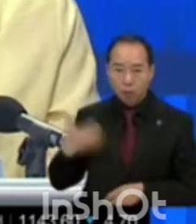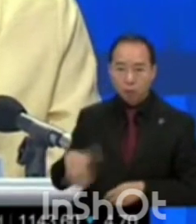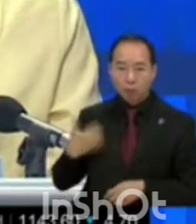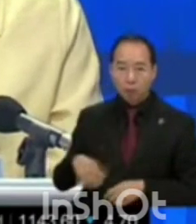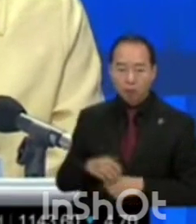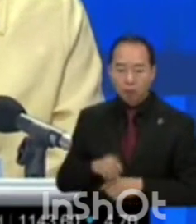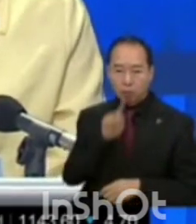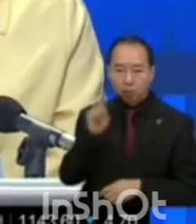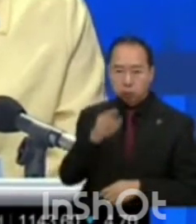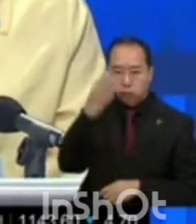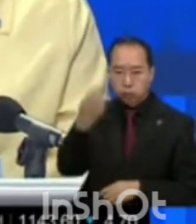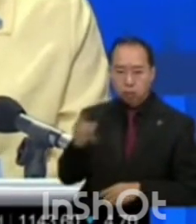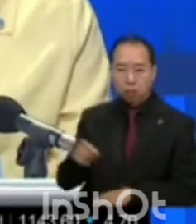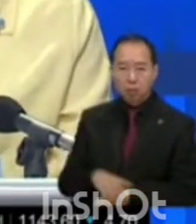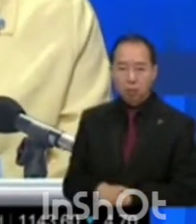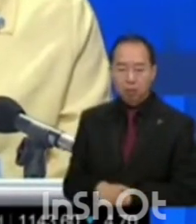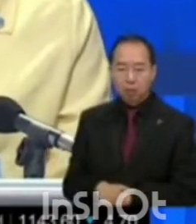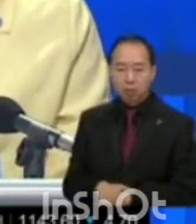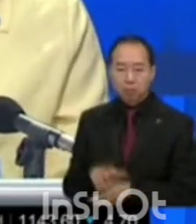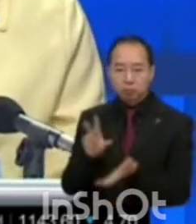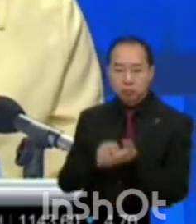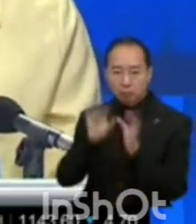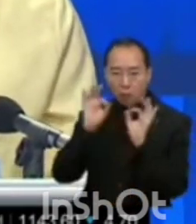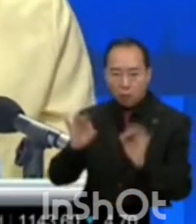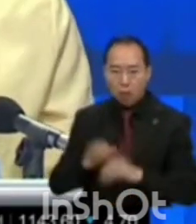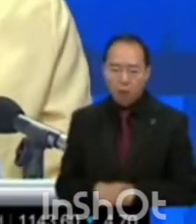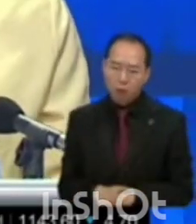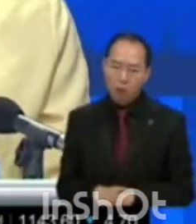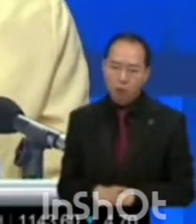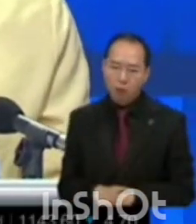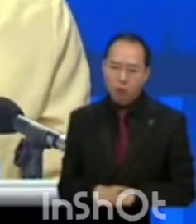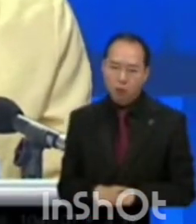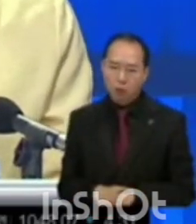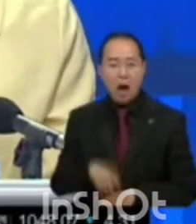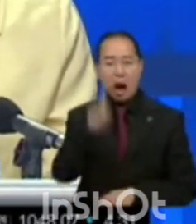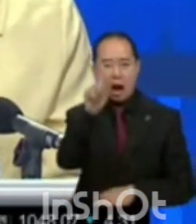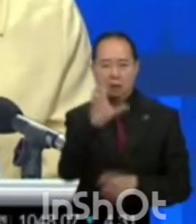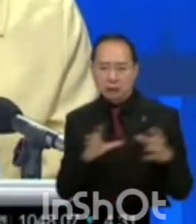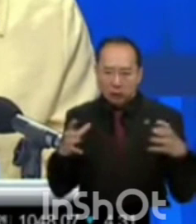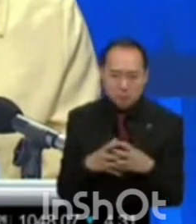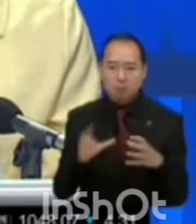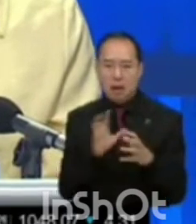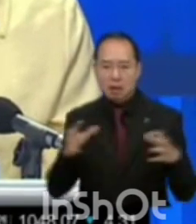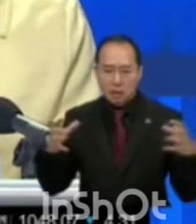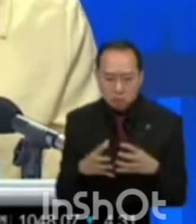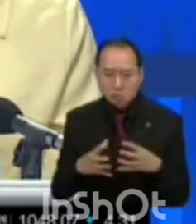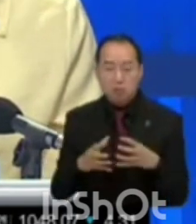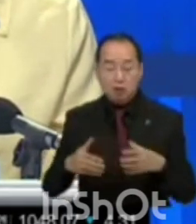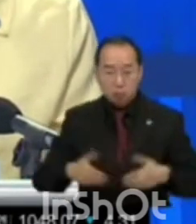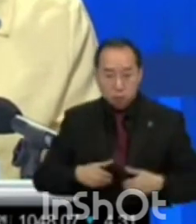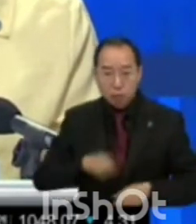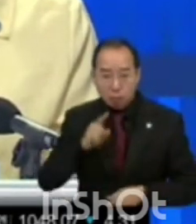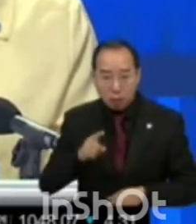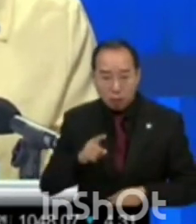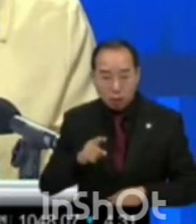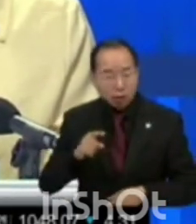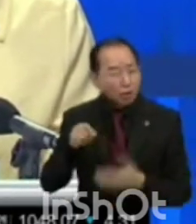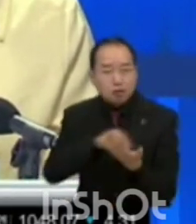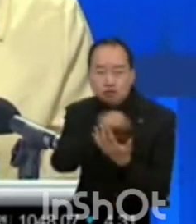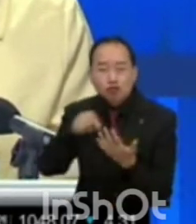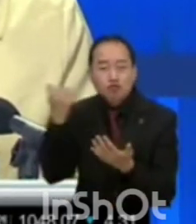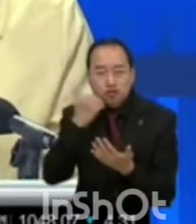이런 취약성을 그 보여주는 조사 결과를 보고 원팀을 강조한 저 입장에서 만약 어떤 후보가